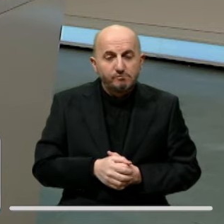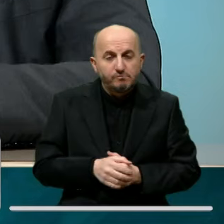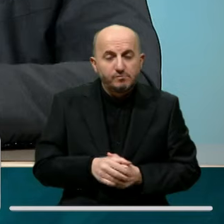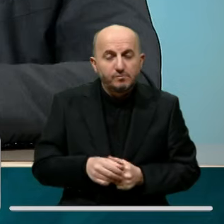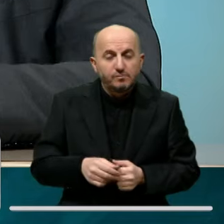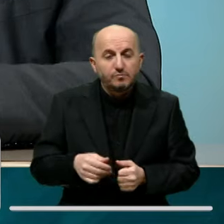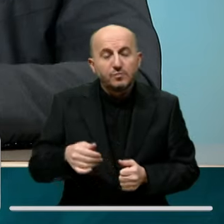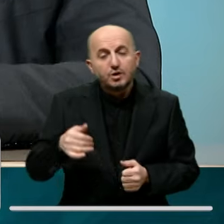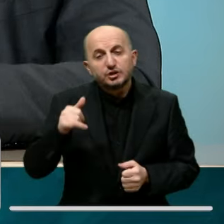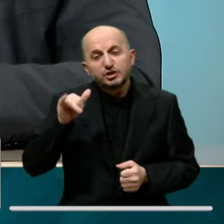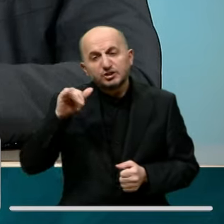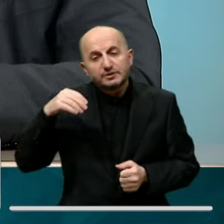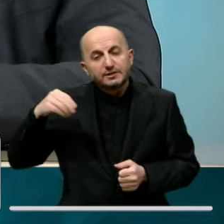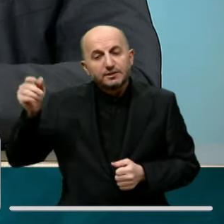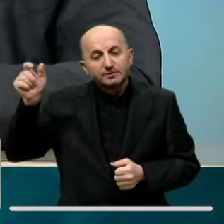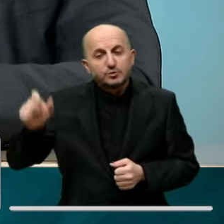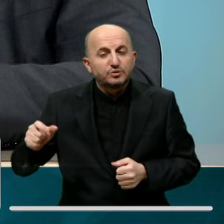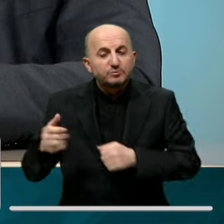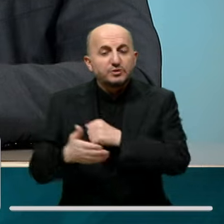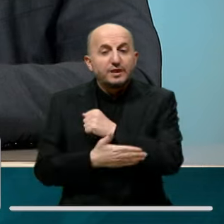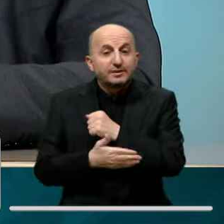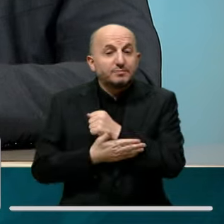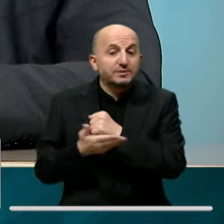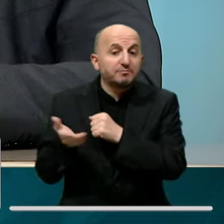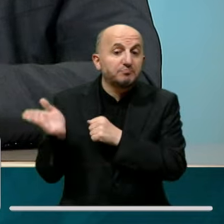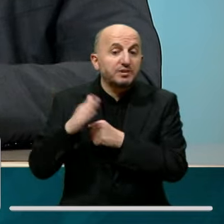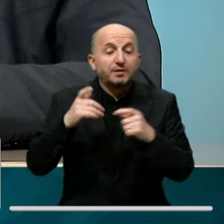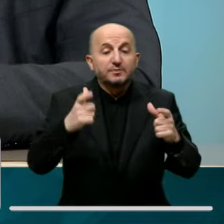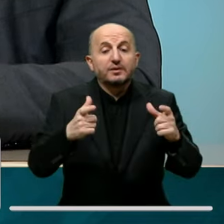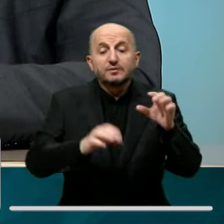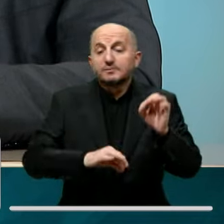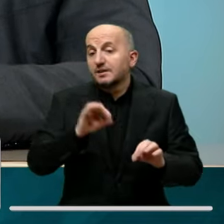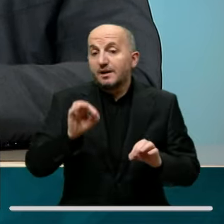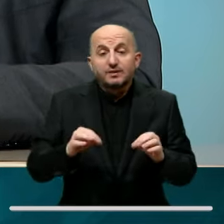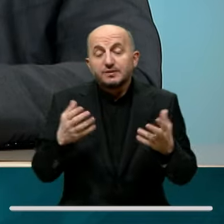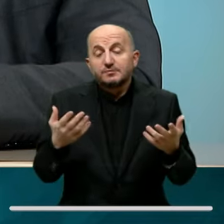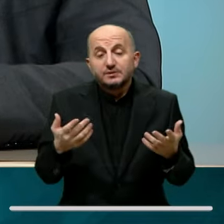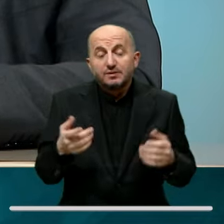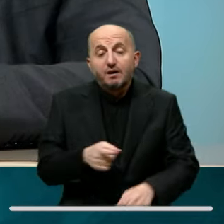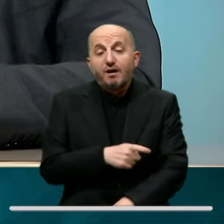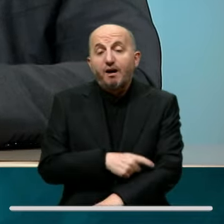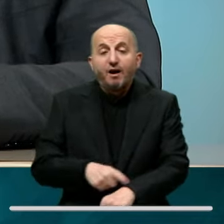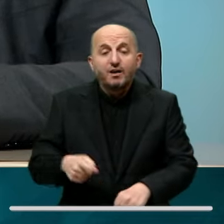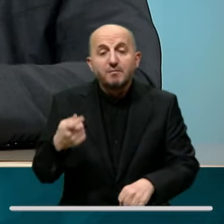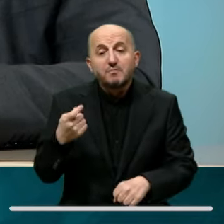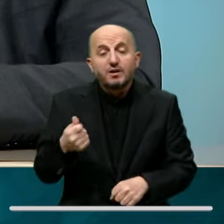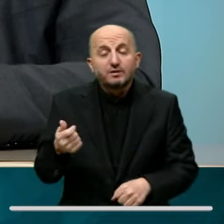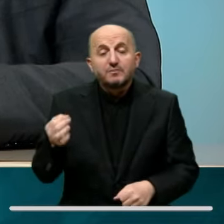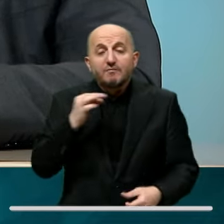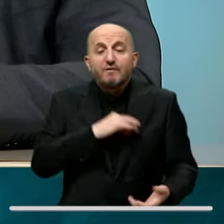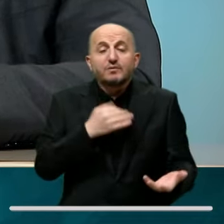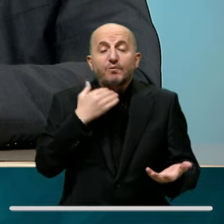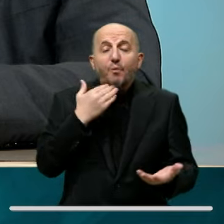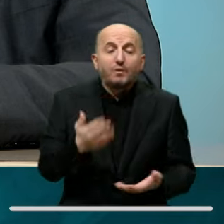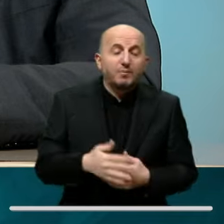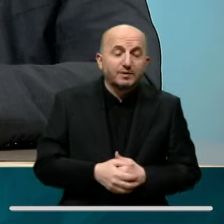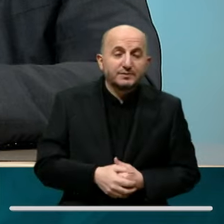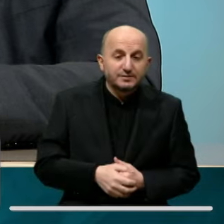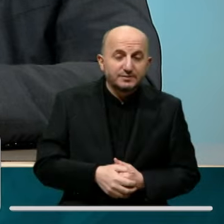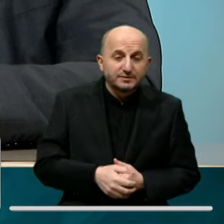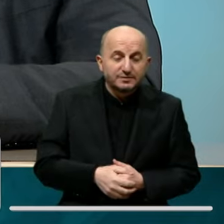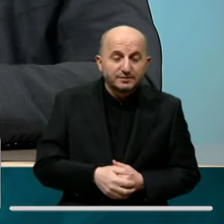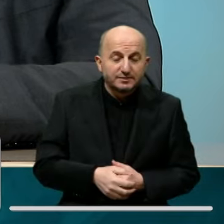ya da başka bir yerde mi değerlendirsin veyahut da? Bunun bir zaten haram paranın bir hayrı olmaz ki. Yok. Burada soru şuydu ama